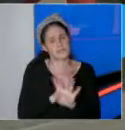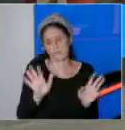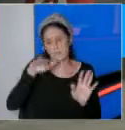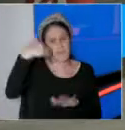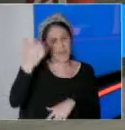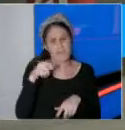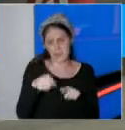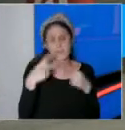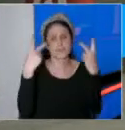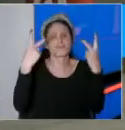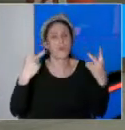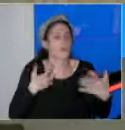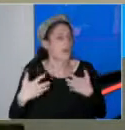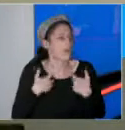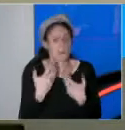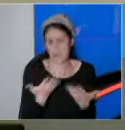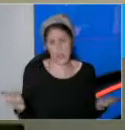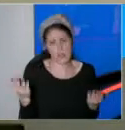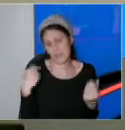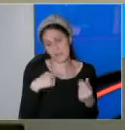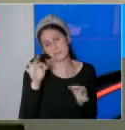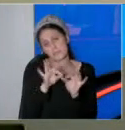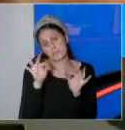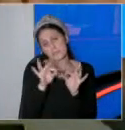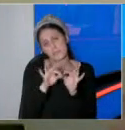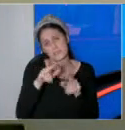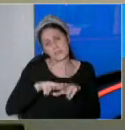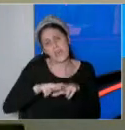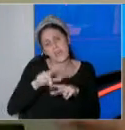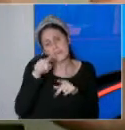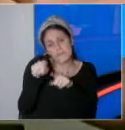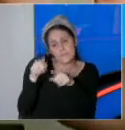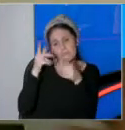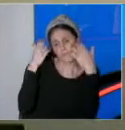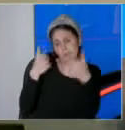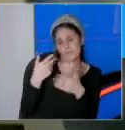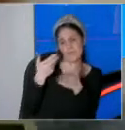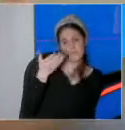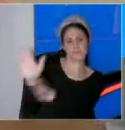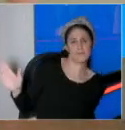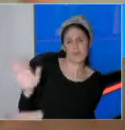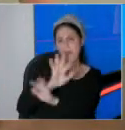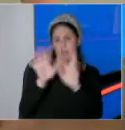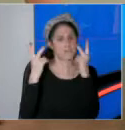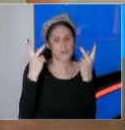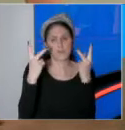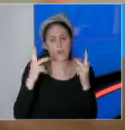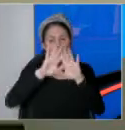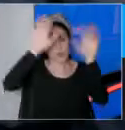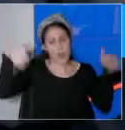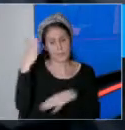איזושהי משמעות דרמטית אחרת. אני פשוט, לצבעים של הרמזור, לא מתייחס, כי אין להם משמעות. כל המדינה בסירה